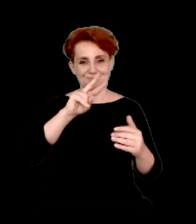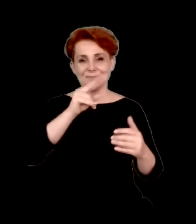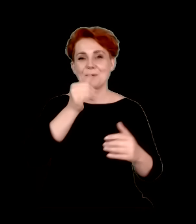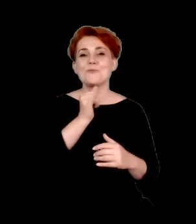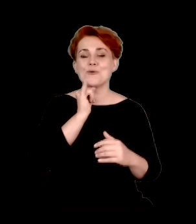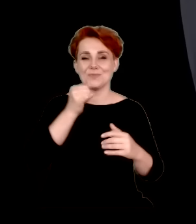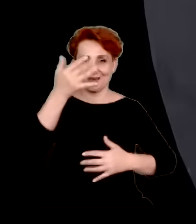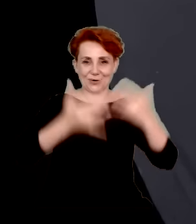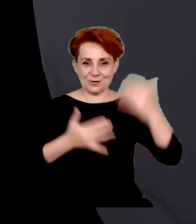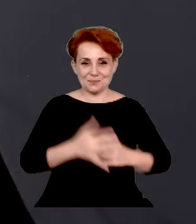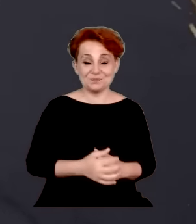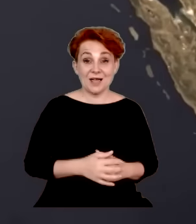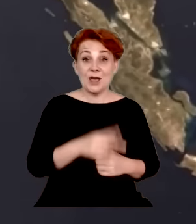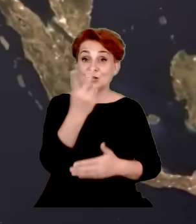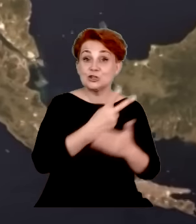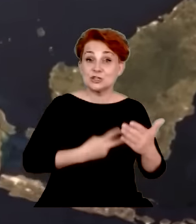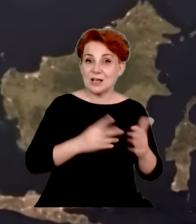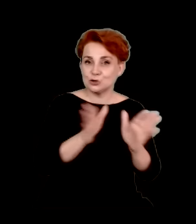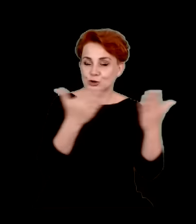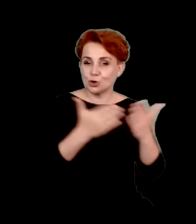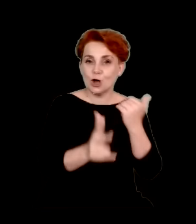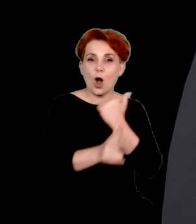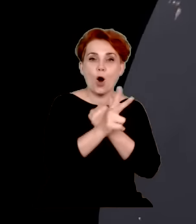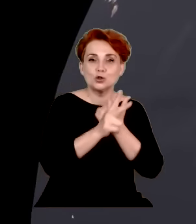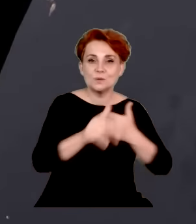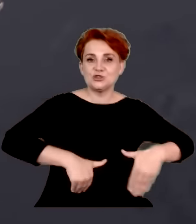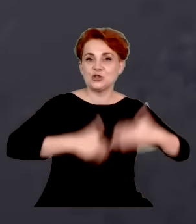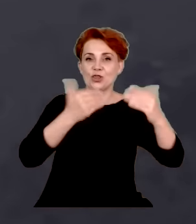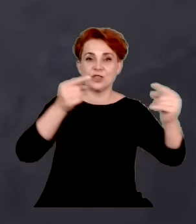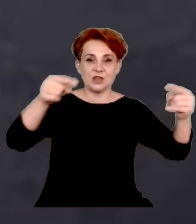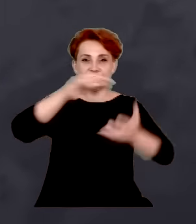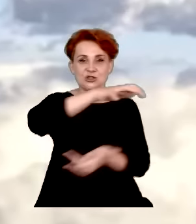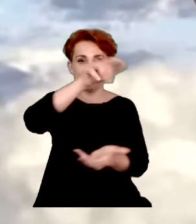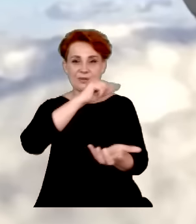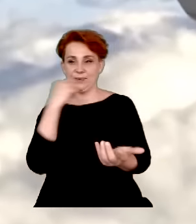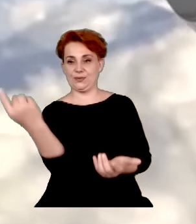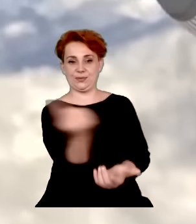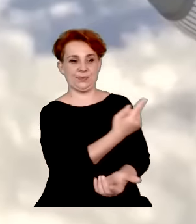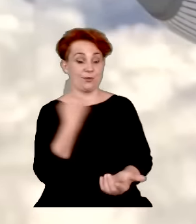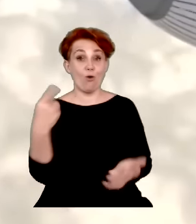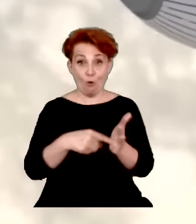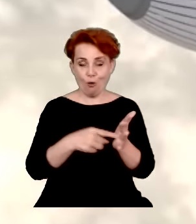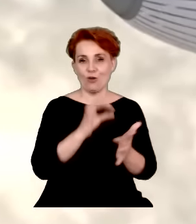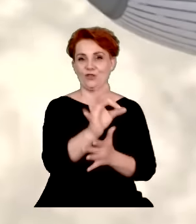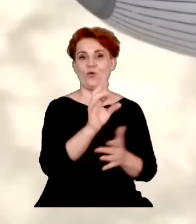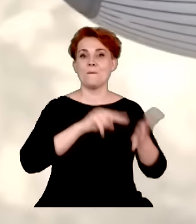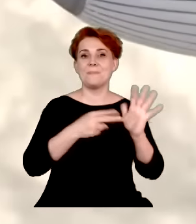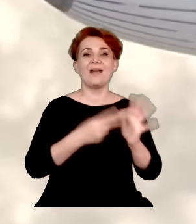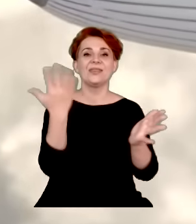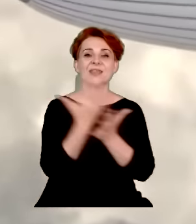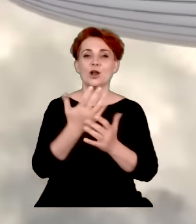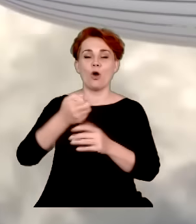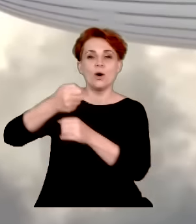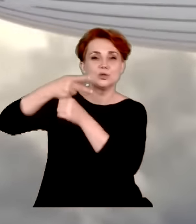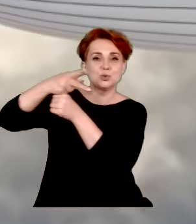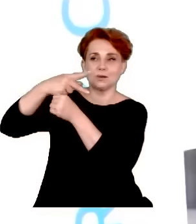książkę W 80 dni dookoła świata? Ten powietrzny gigant ma to zrobić naraz, bez zatrzymywania. Napędzany tylko energią ze słońca. I nie w